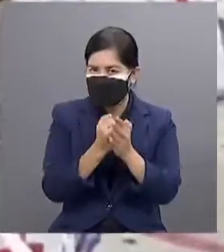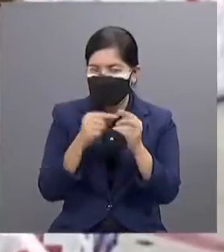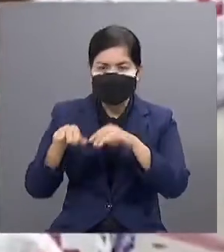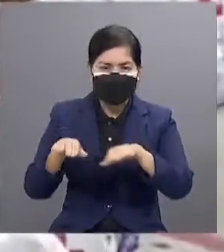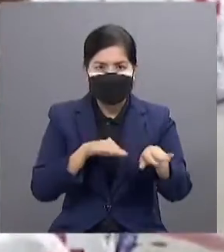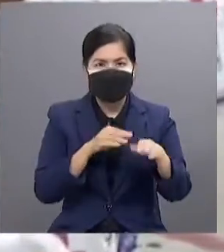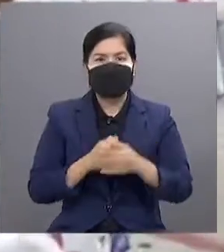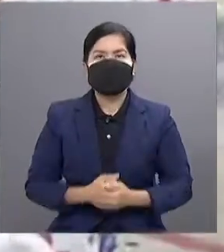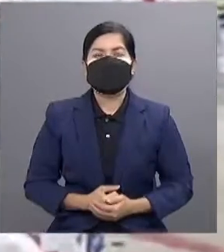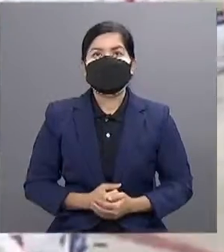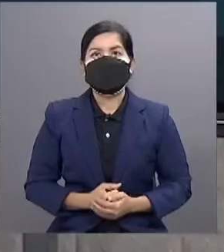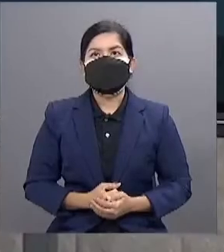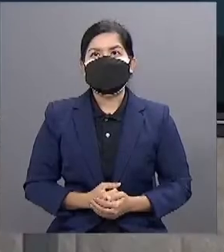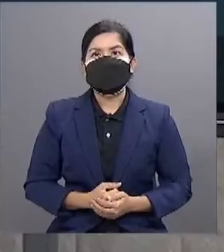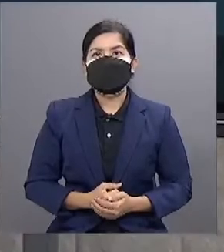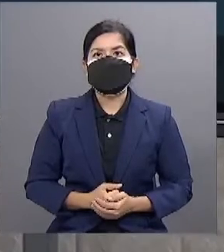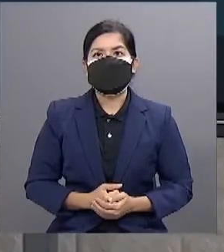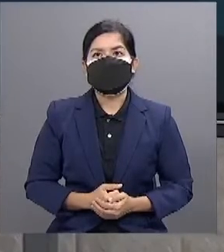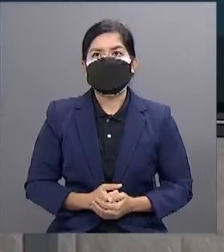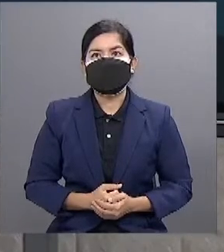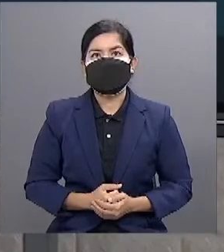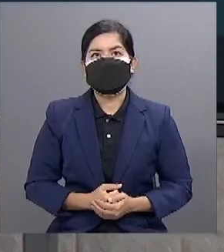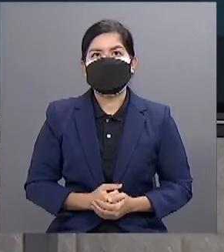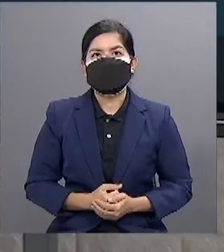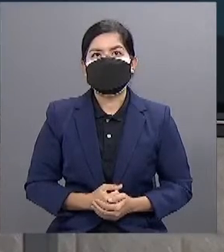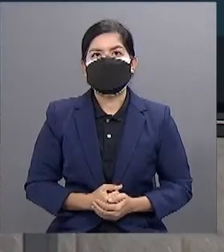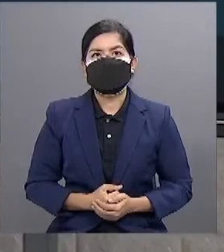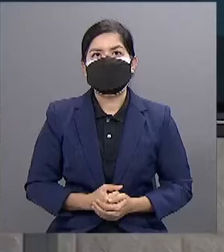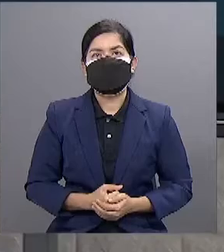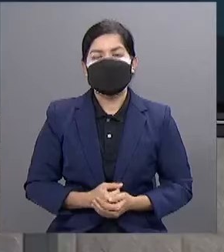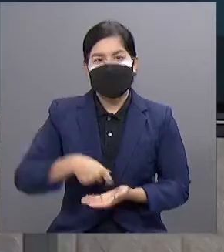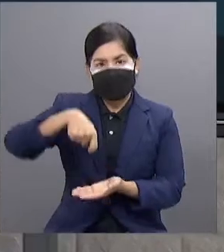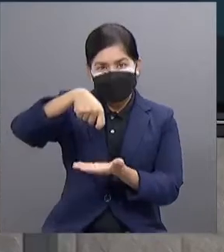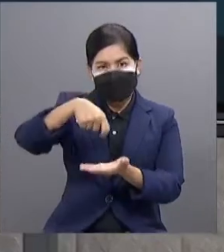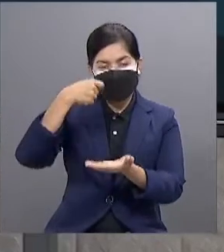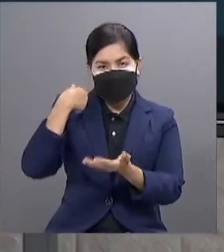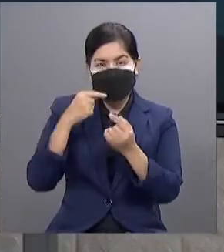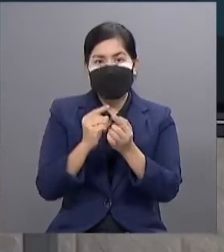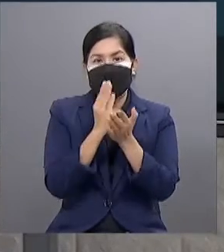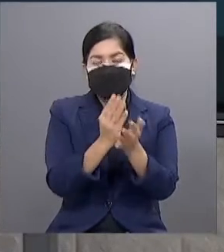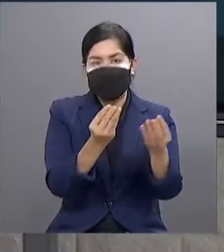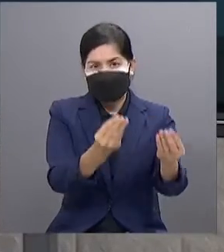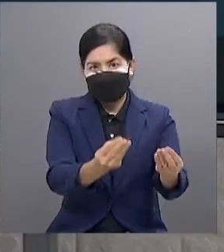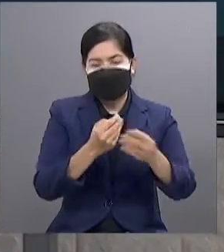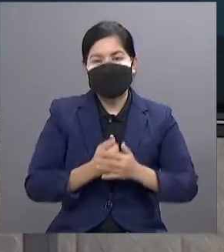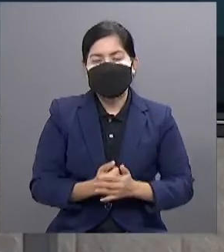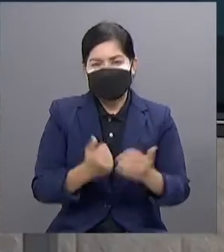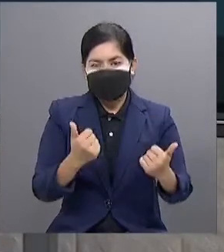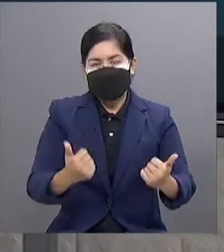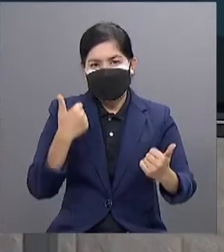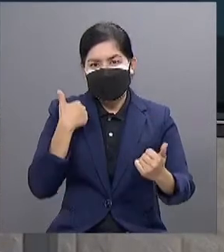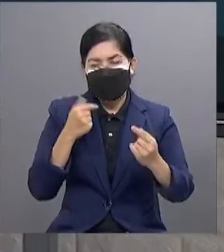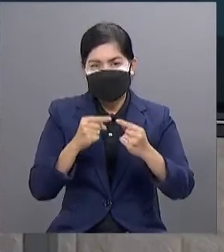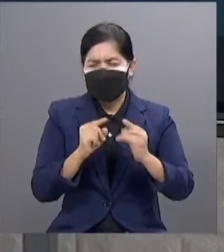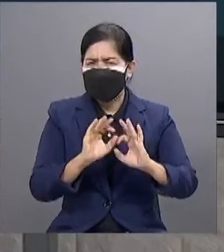ขอถุงยังชื่อที่บริจาคกันเข้ามาครับแน่นอนมีปัจจัยพื้นฐานข้าวสารอาหารแห้ง